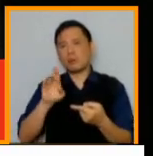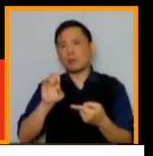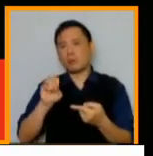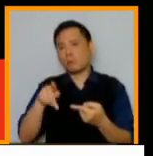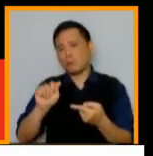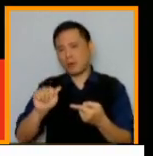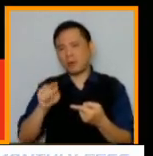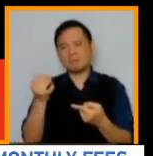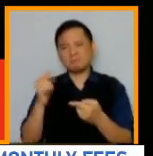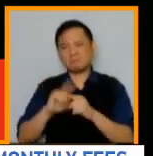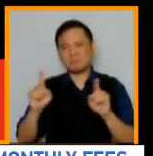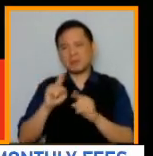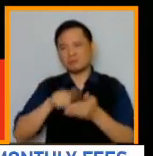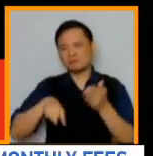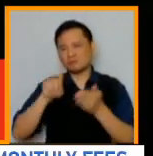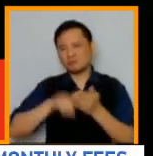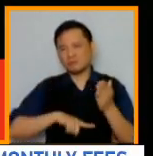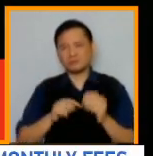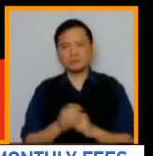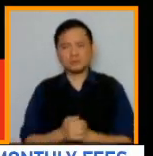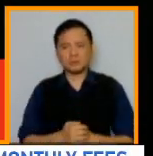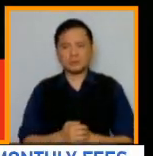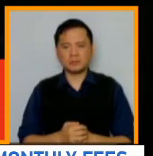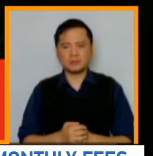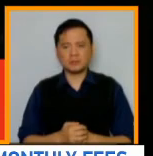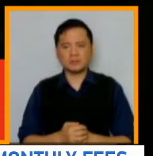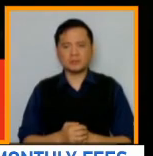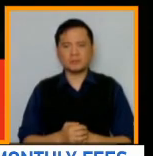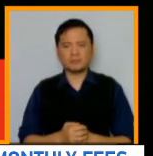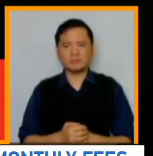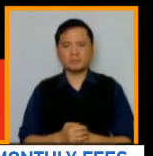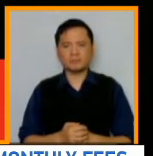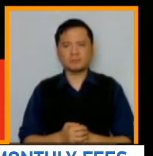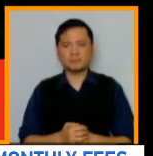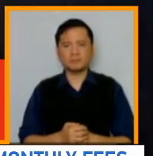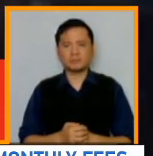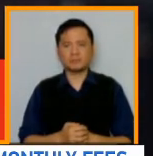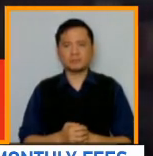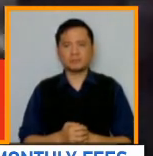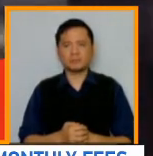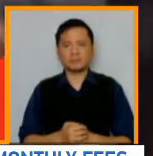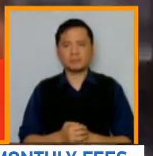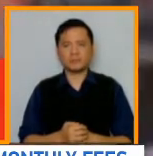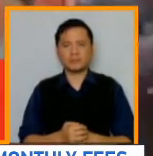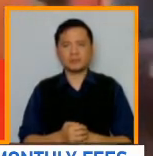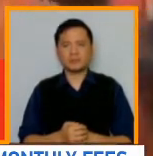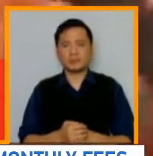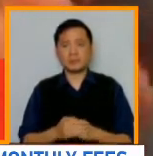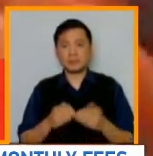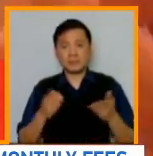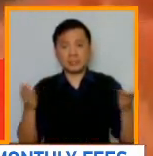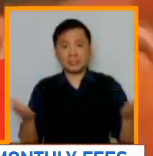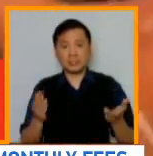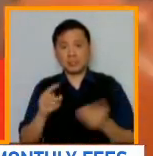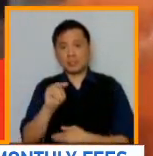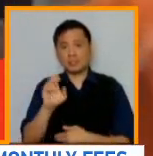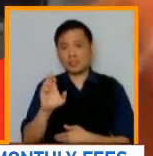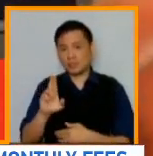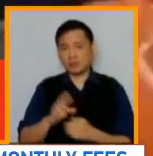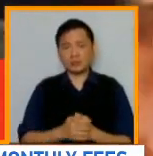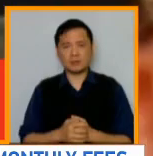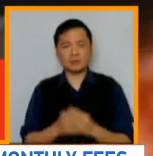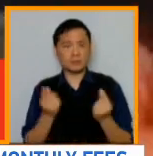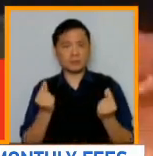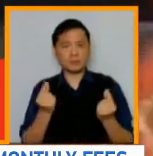the coverage na po ng storm warning signal. Yung ating pong dito po sa national, ang preparation po natin ay